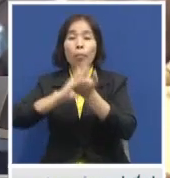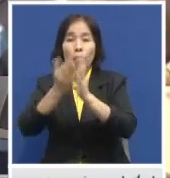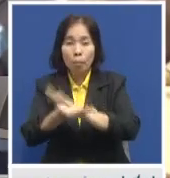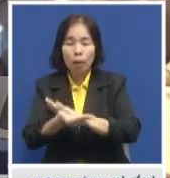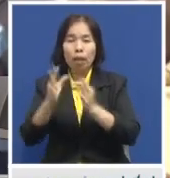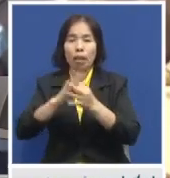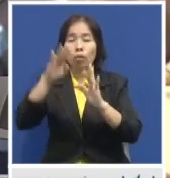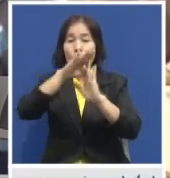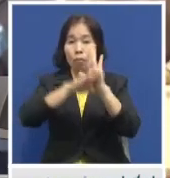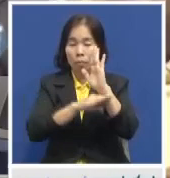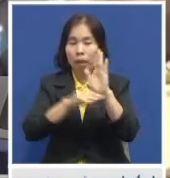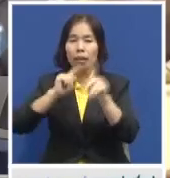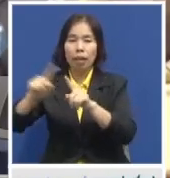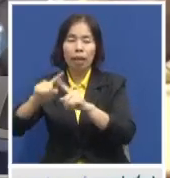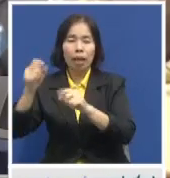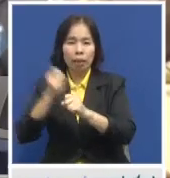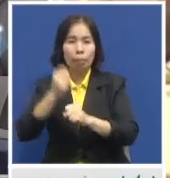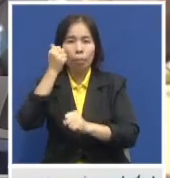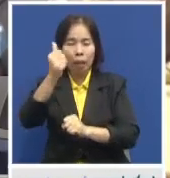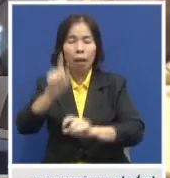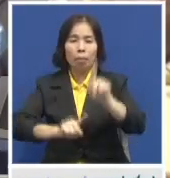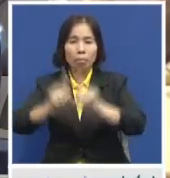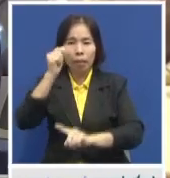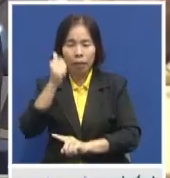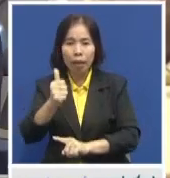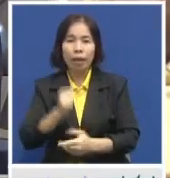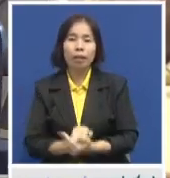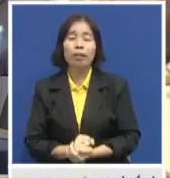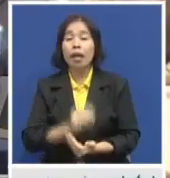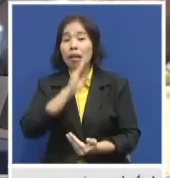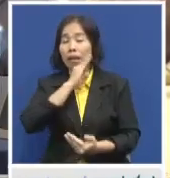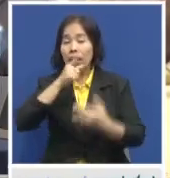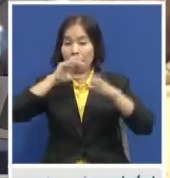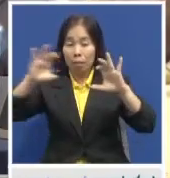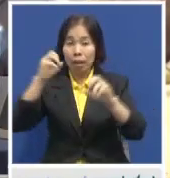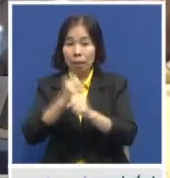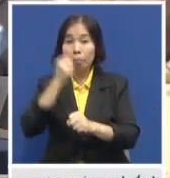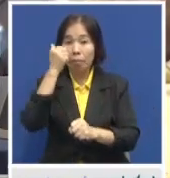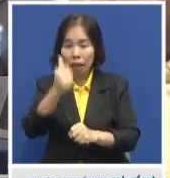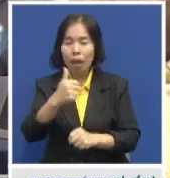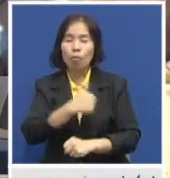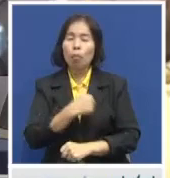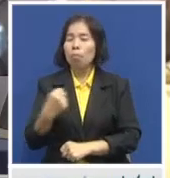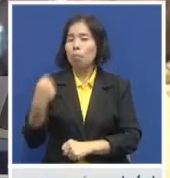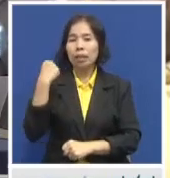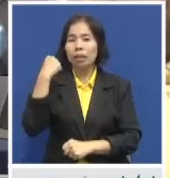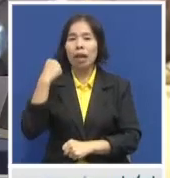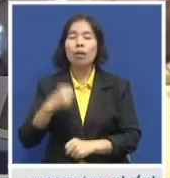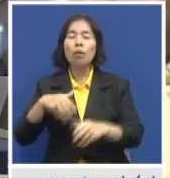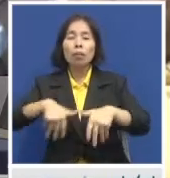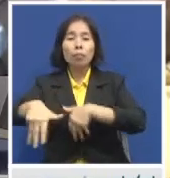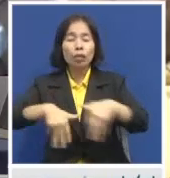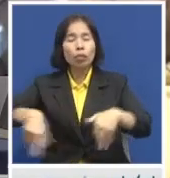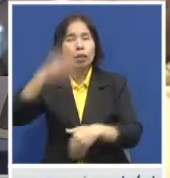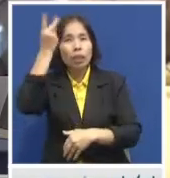ำนโยบายที่จับต้องได้และวัดได้โดยประชาชนถ้ารัฐบาลทำได้ตามนี้ผมมั่นใจครับว่าความกังวลของประชาชน